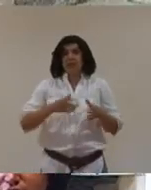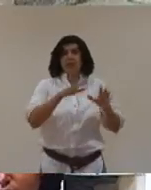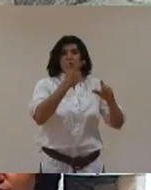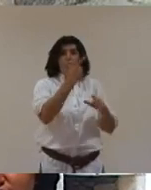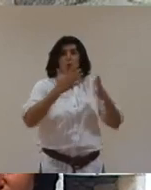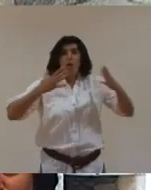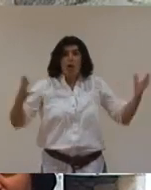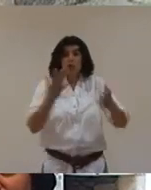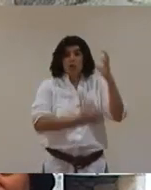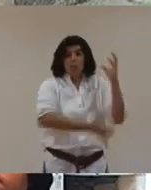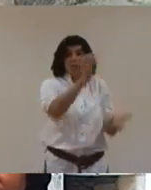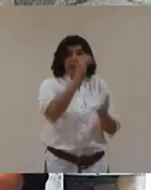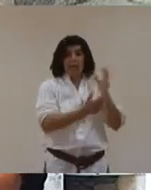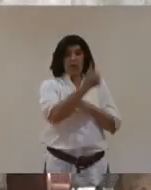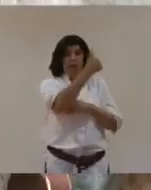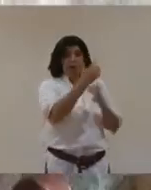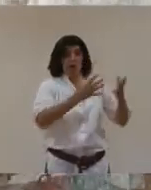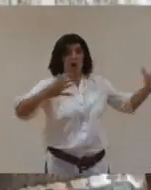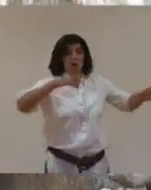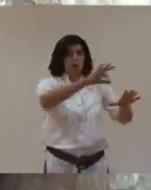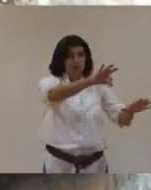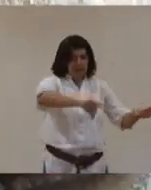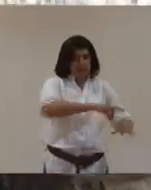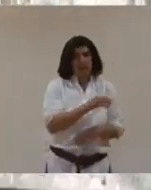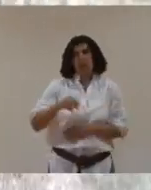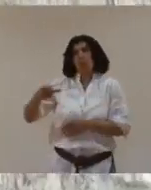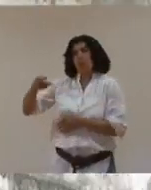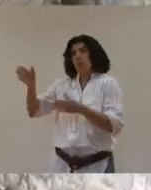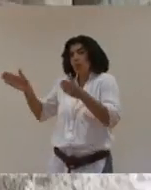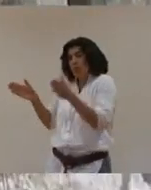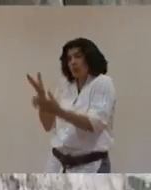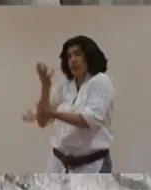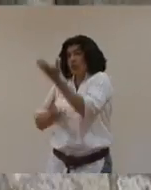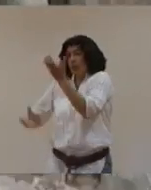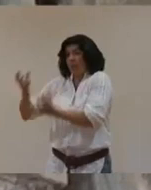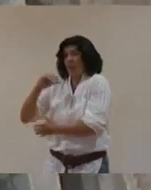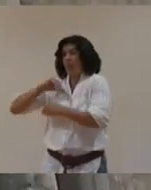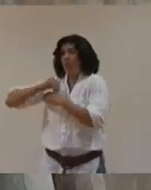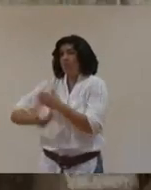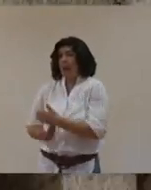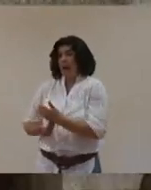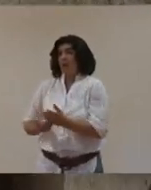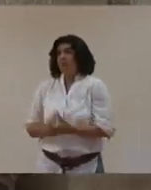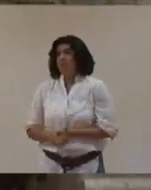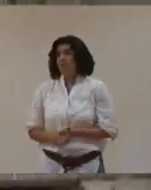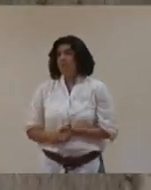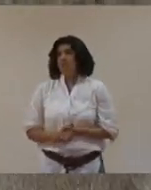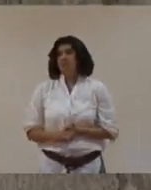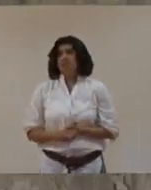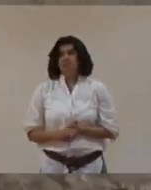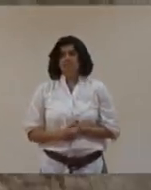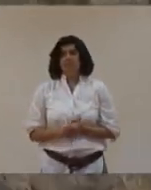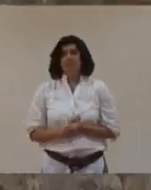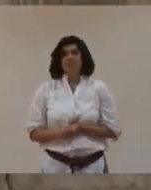cuisine du château, relativement modeste, est équipée de deux cheminées. La plus monumentale date du XVe siècle. L'autre du XVIIe siècle est